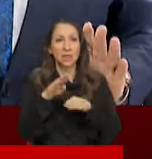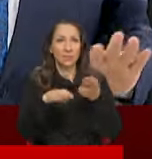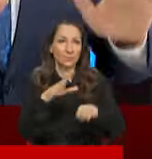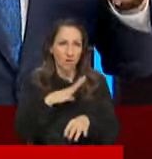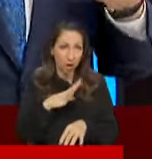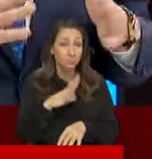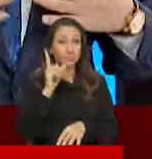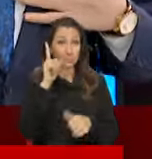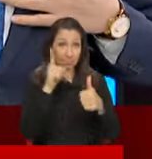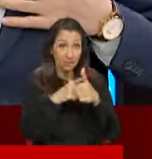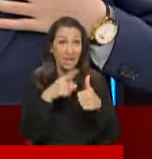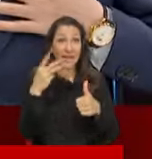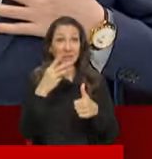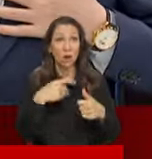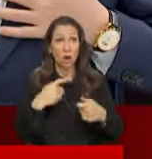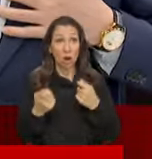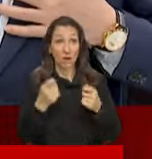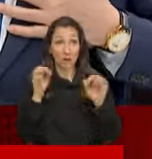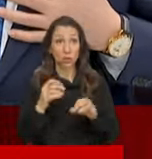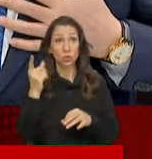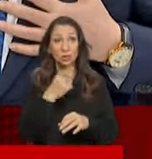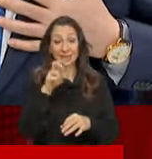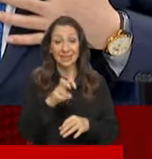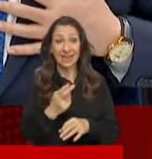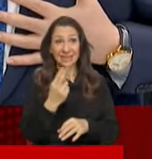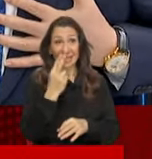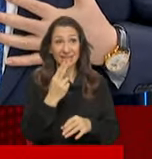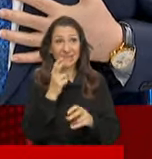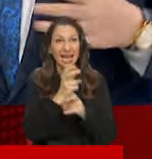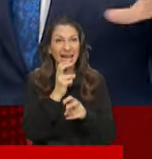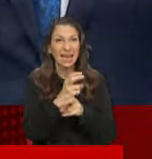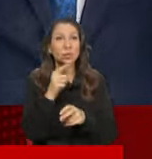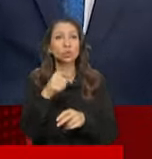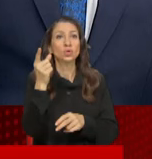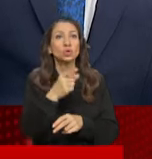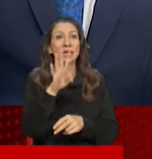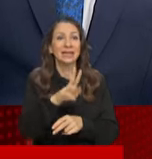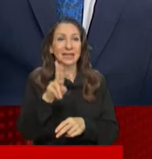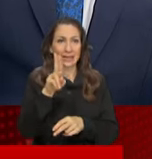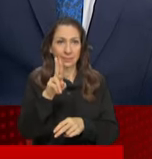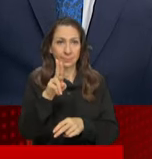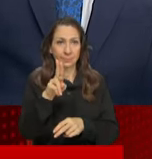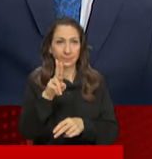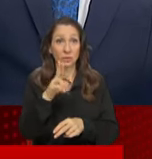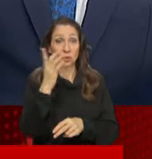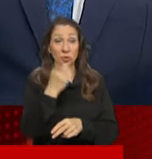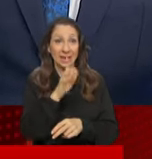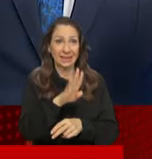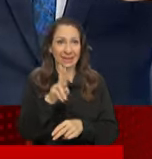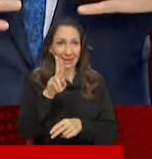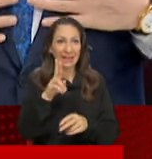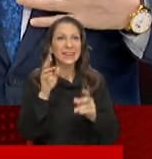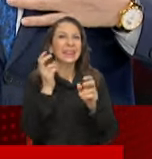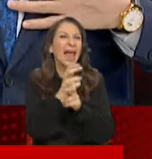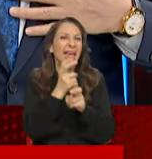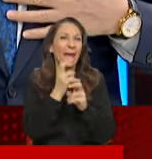bir Esenlerde Ben görev başladığımda % 187 di risk Yapı oranımız şu anda % 47 % 47